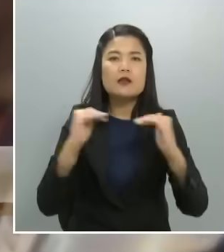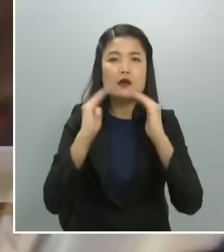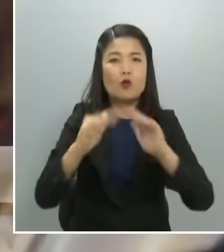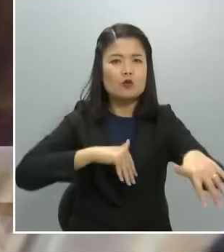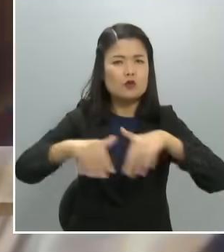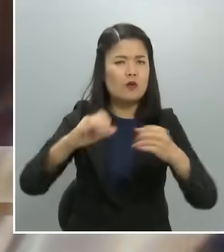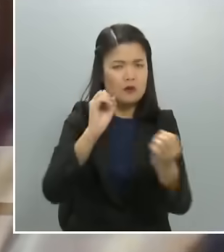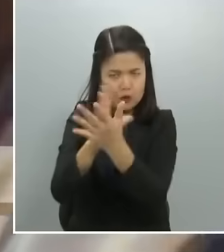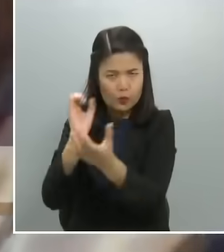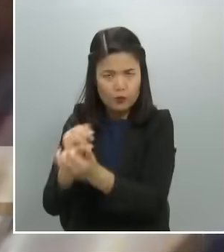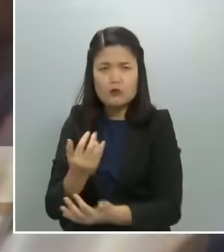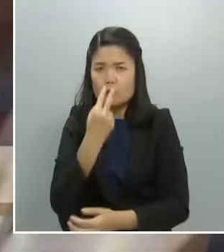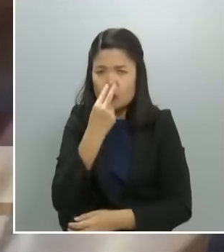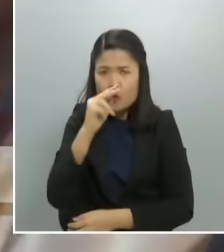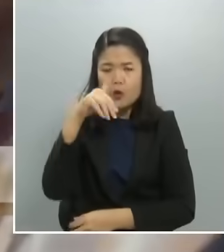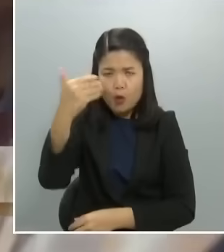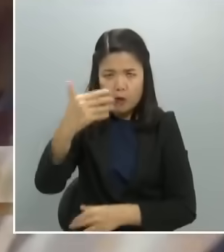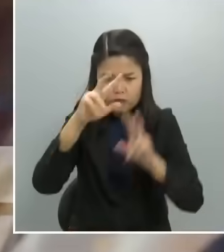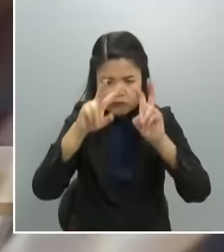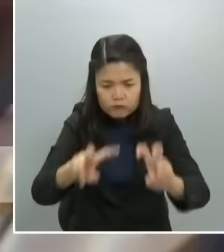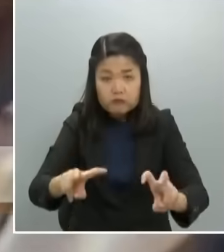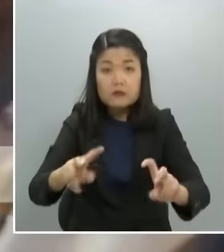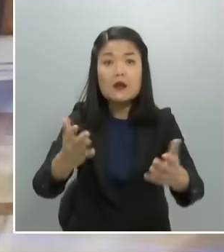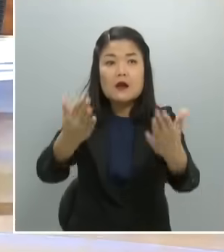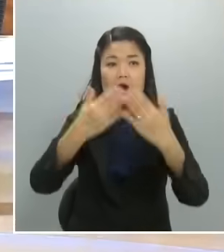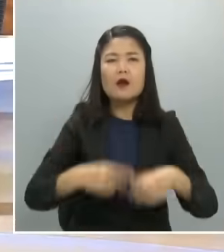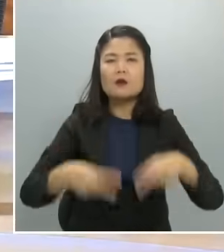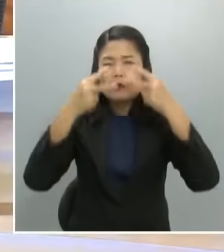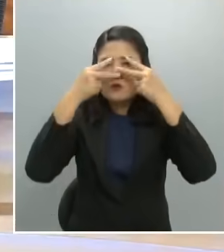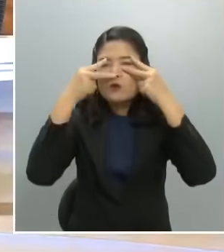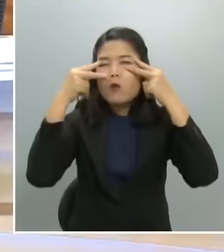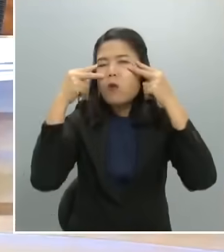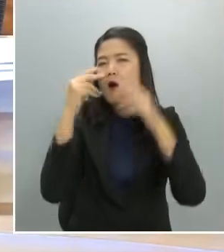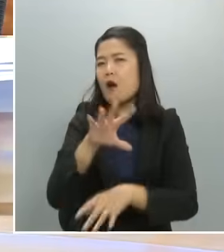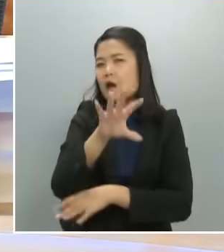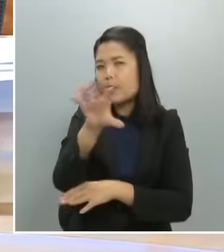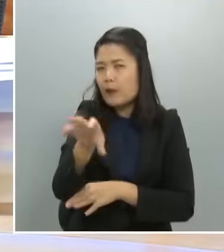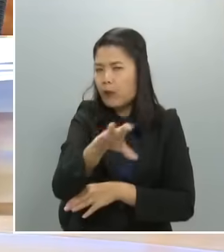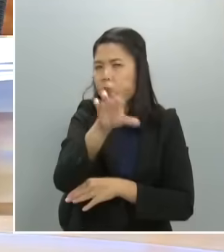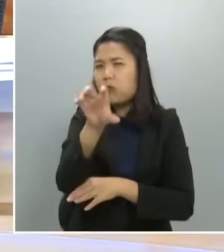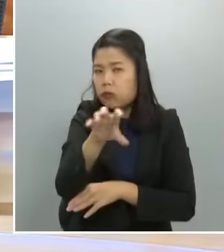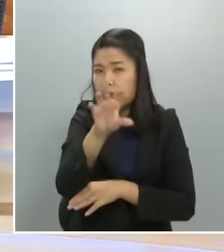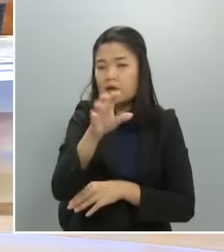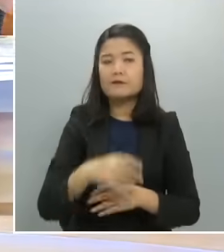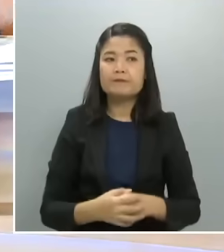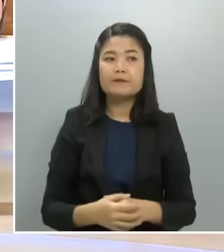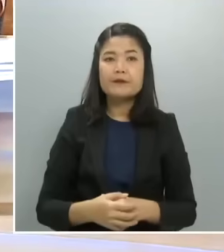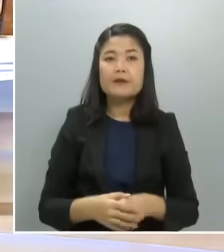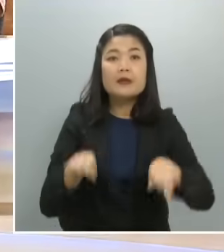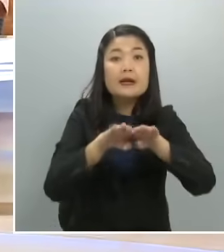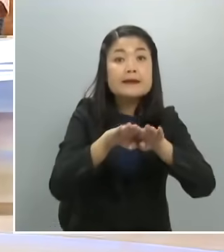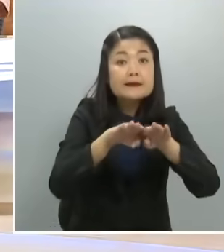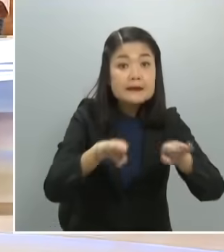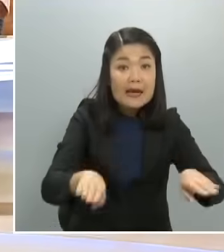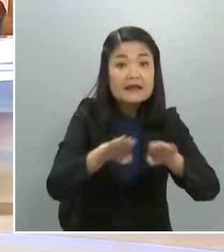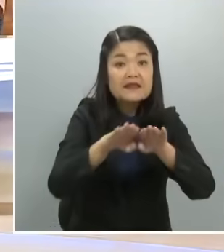เดี๋ยวต้องตามกันดูก่อนมิจฉาชีพออนไลน์ท่านผู้ชมต่อเนื่องไปเด็กบ้างและ